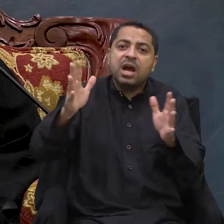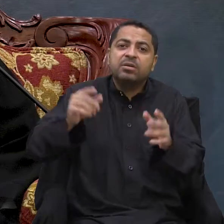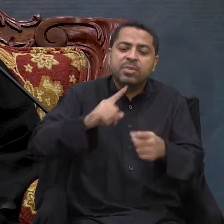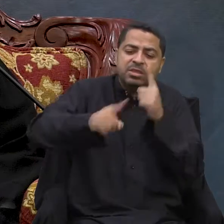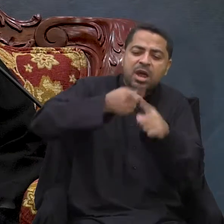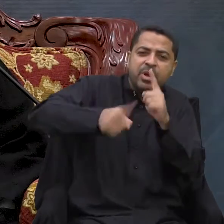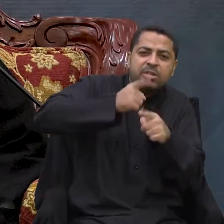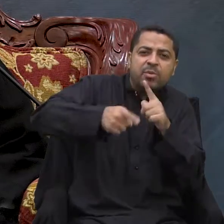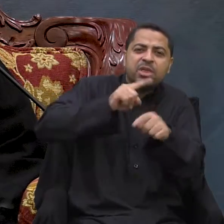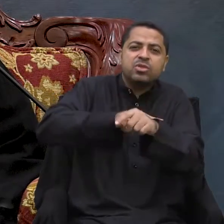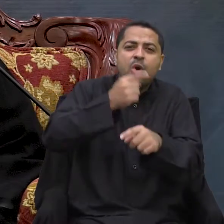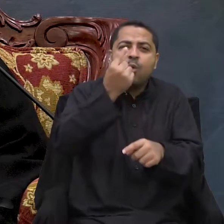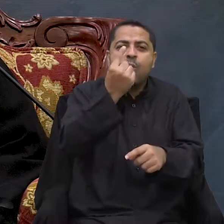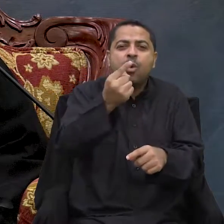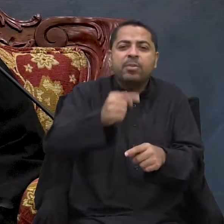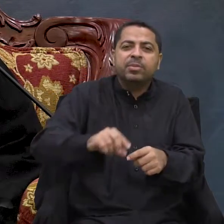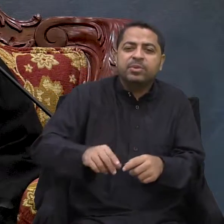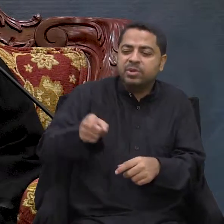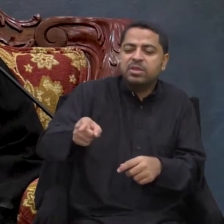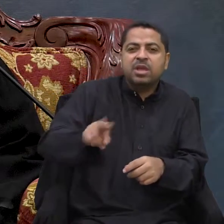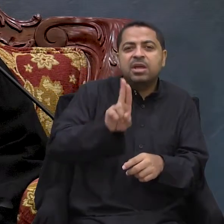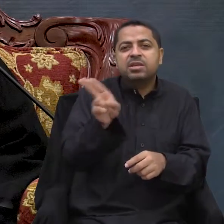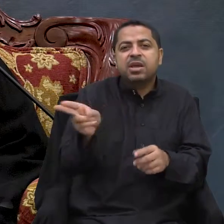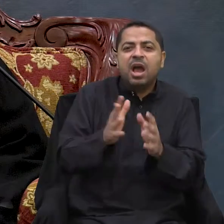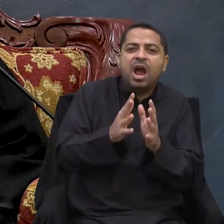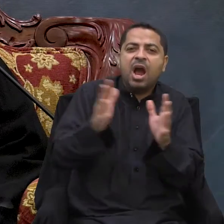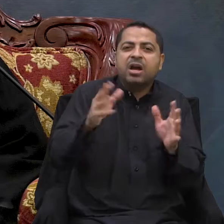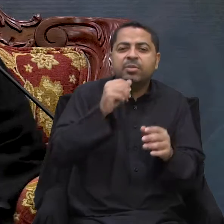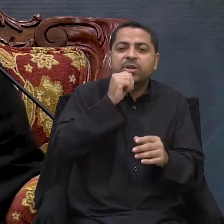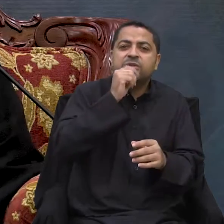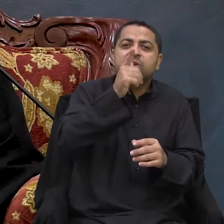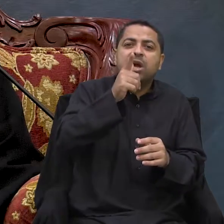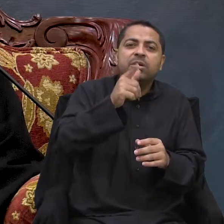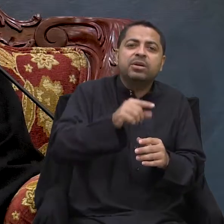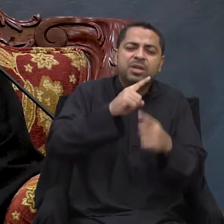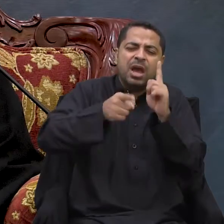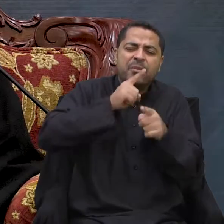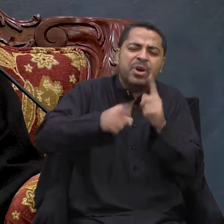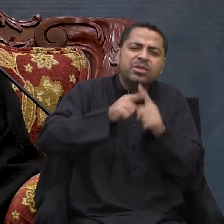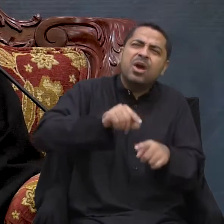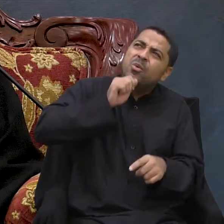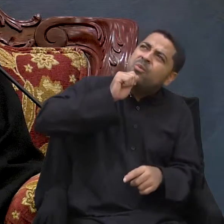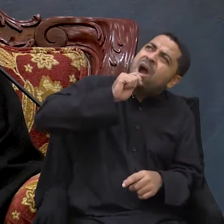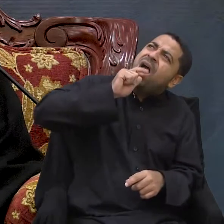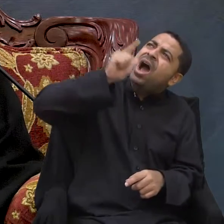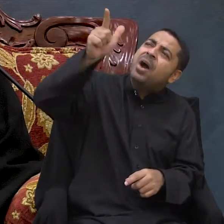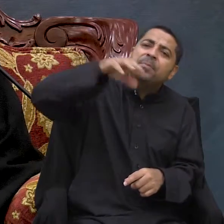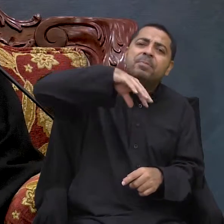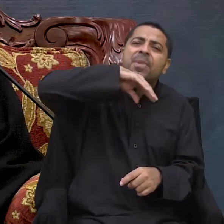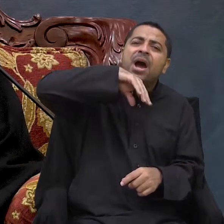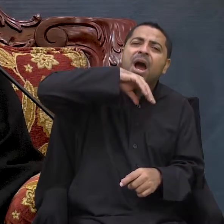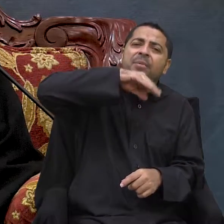إلا ساعة وإذا به ينادي من وسط المعركة: أبا يا